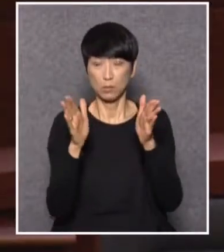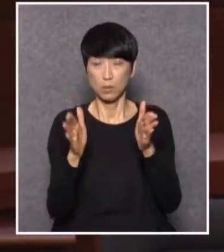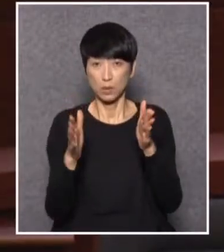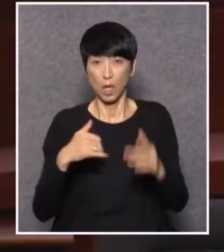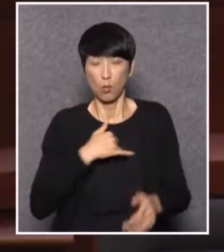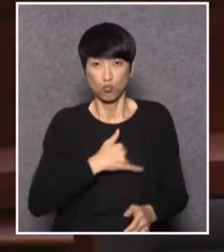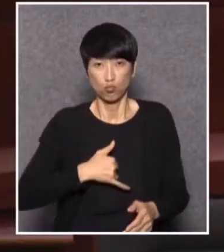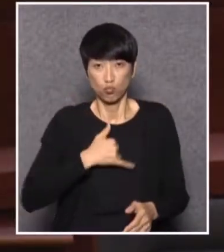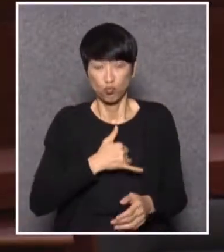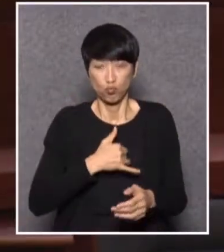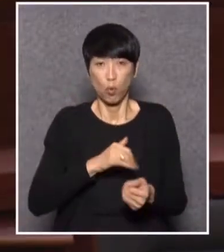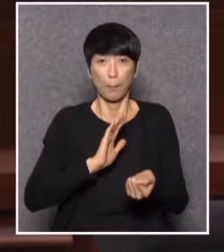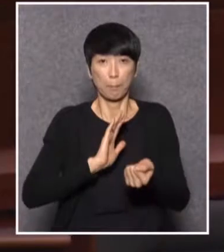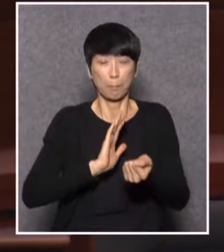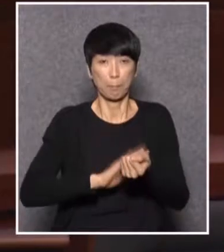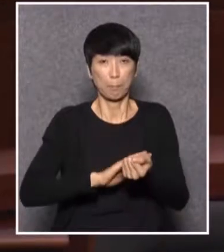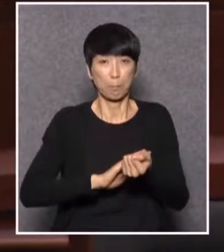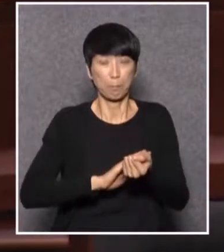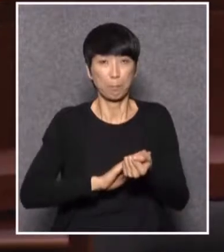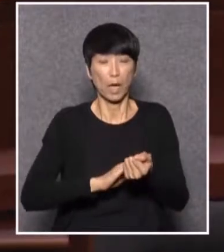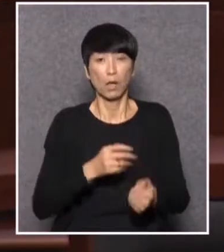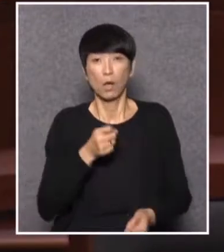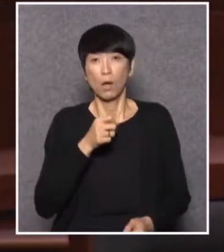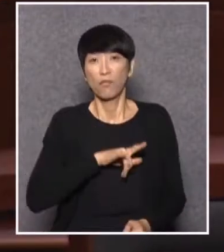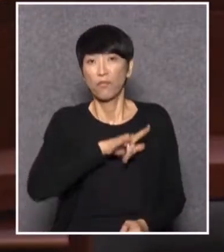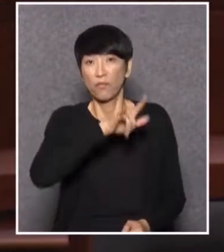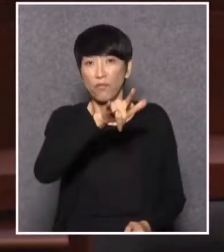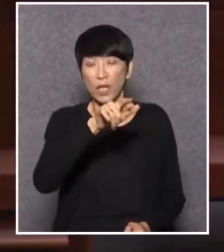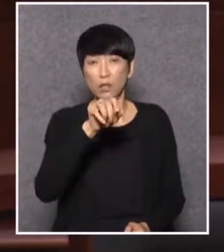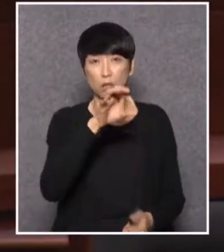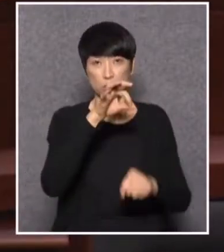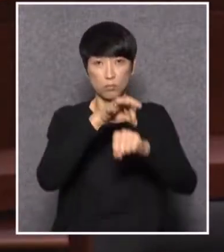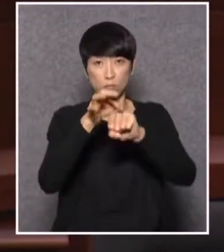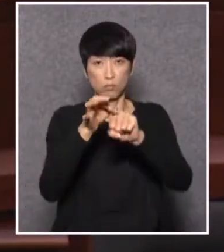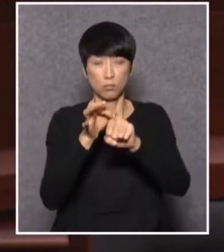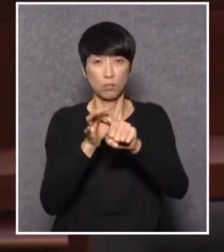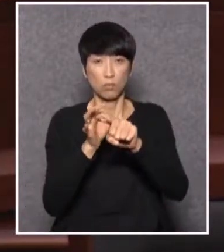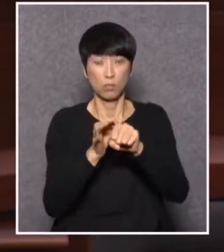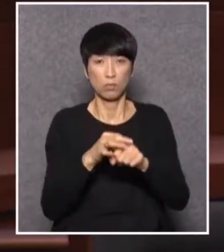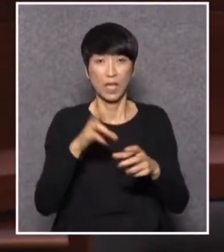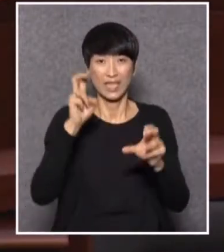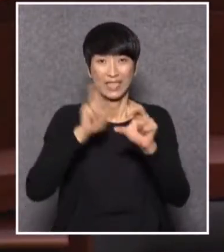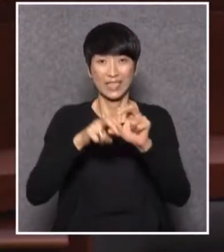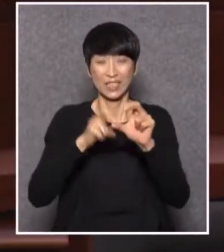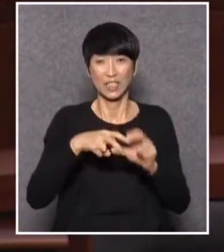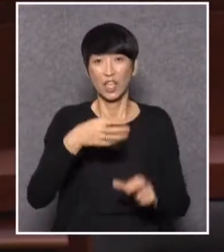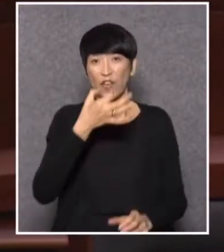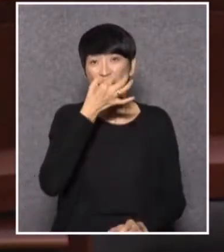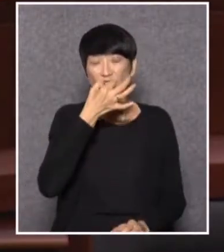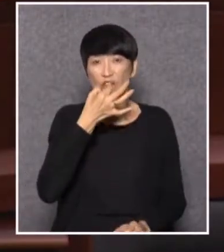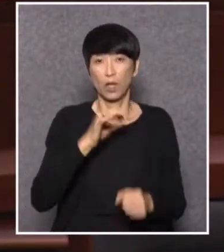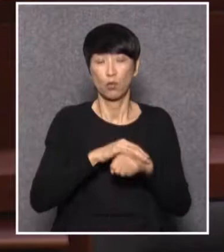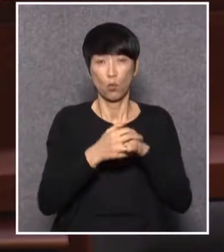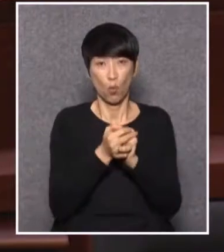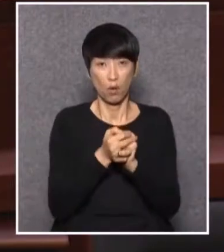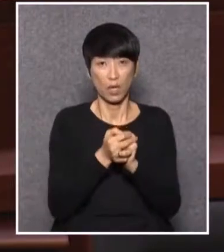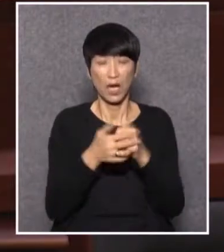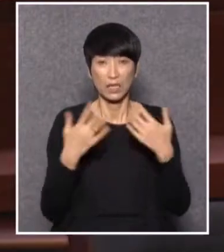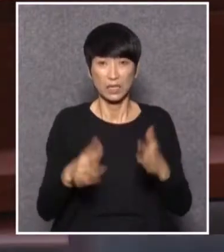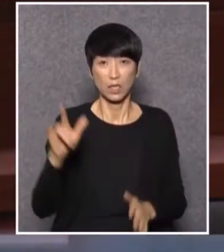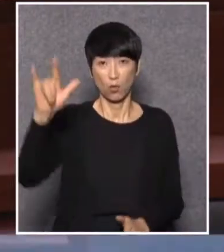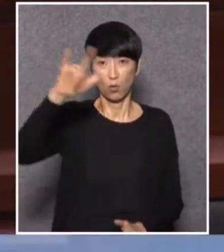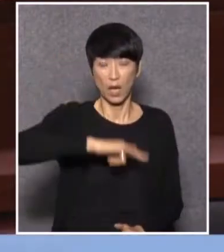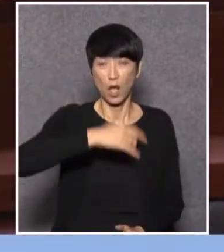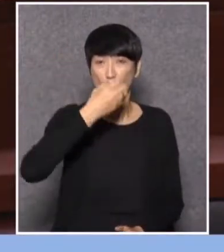裏面曾經去訪問過呢啲受影響嘅西非國家，然後及後咧嚟香港